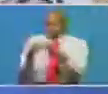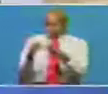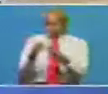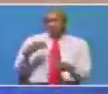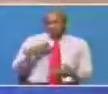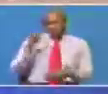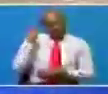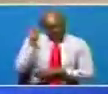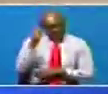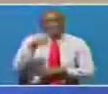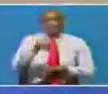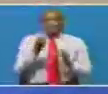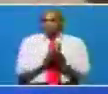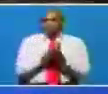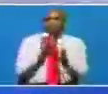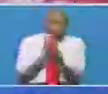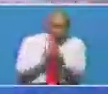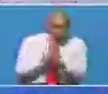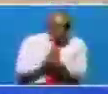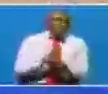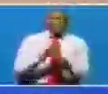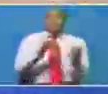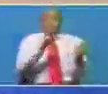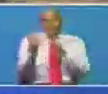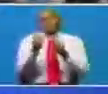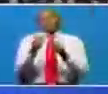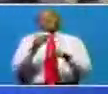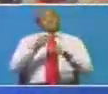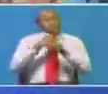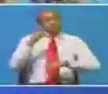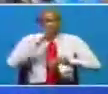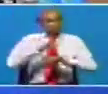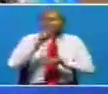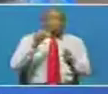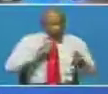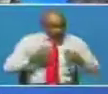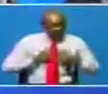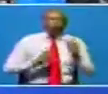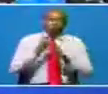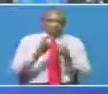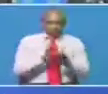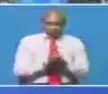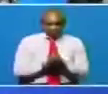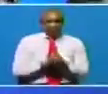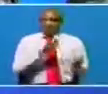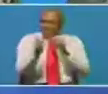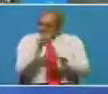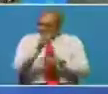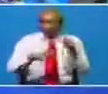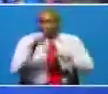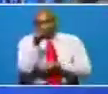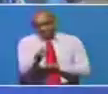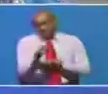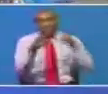Kenya ilipata kibarua kutuliza mashambulizi ya Baptist ya Rwanda kwenye mechi iliyokuwa ya kusisimua. Baptist ilishinda mechi hiyo kwa